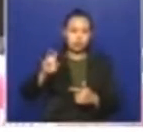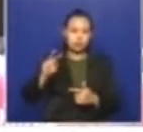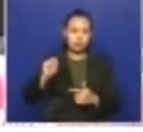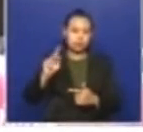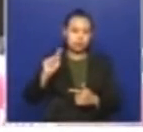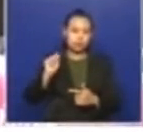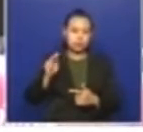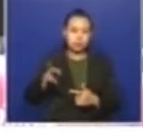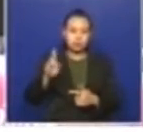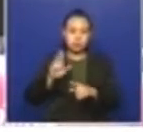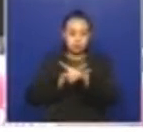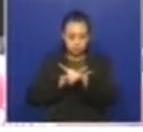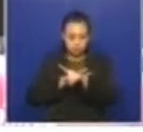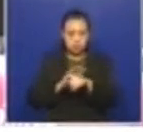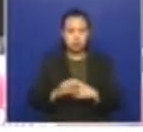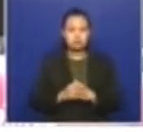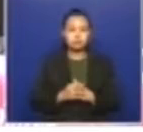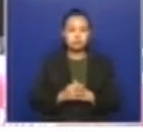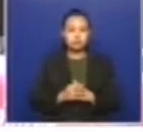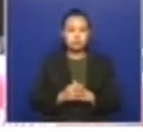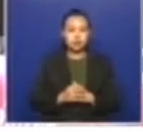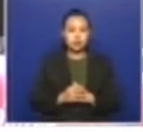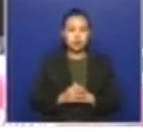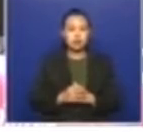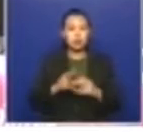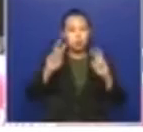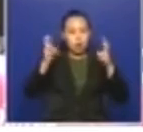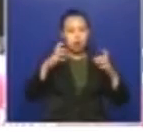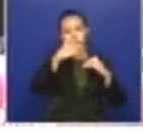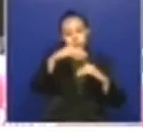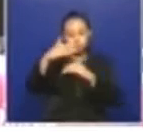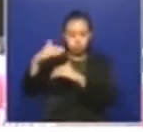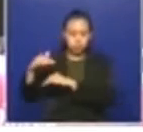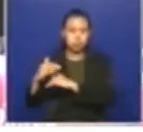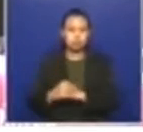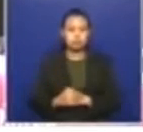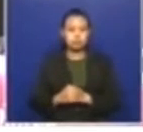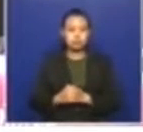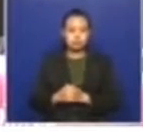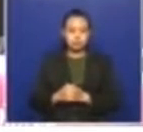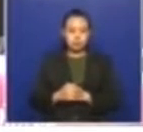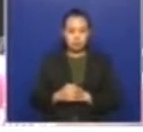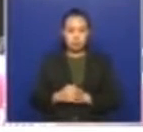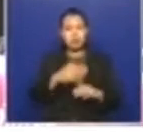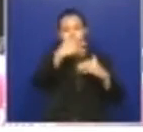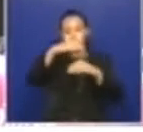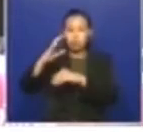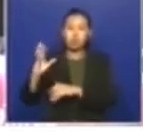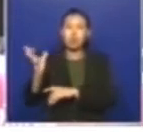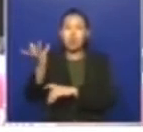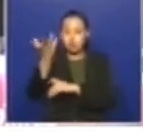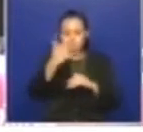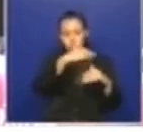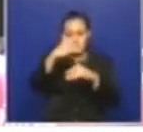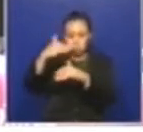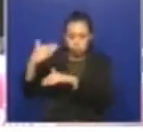งขวัญมั่งบอกว่าติดลบติดลบอ่ะท่านจุรินทร์บอกว่าจริงจริงมันติดลบกันทั่วโลกอ่ะการส่งออกมัน